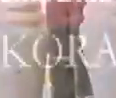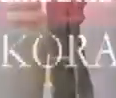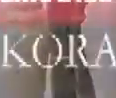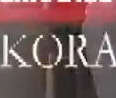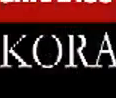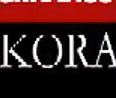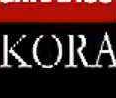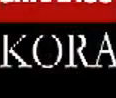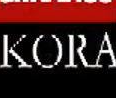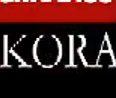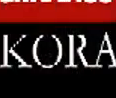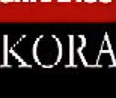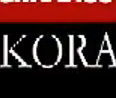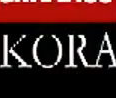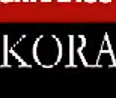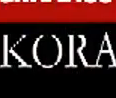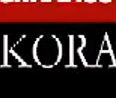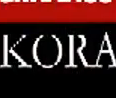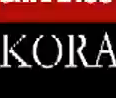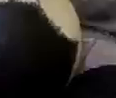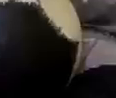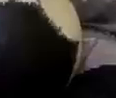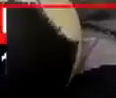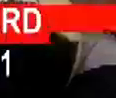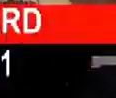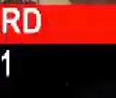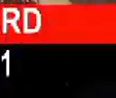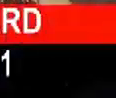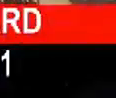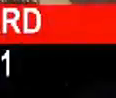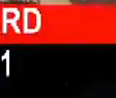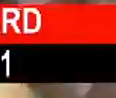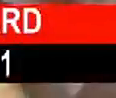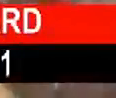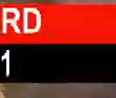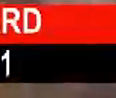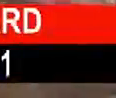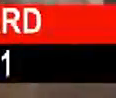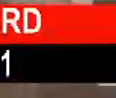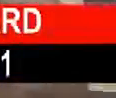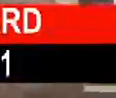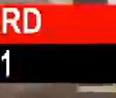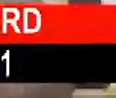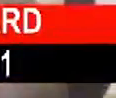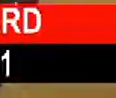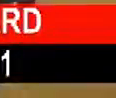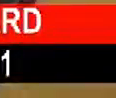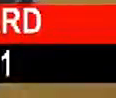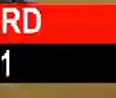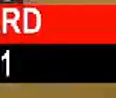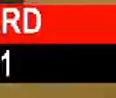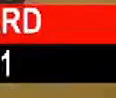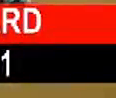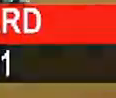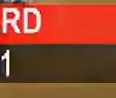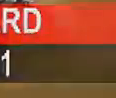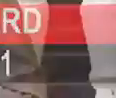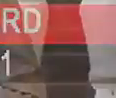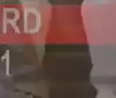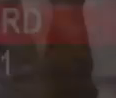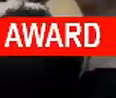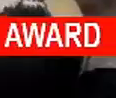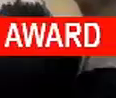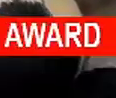to salon ko dali ko lewon lo sabu Kora man ke bi fen baraka ha ko batar la don mbeje ko dura anda mo be mele